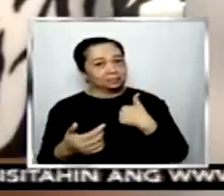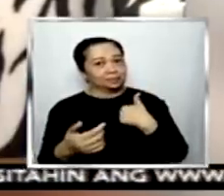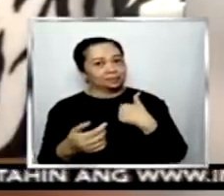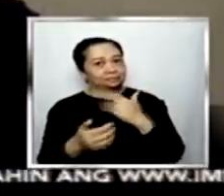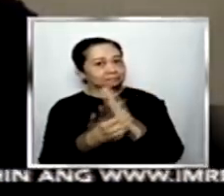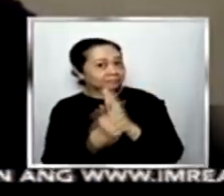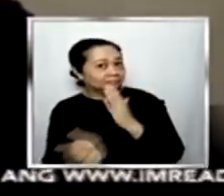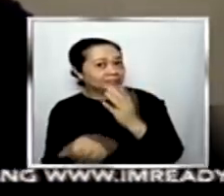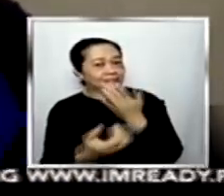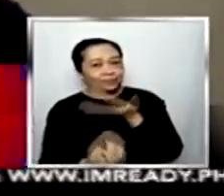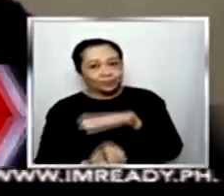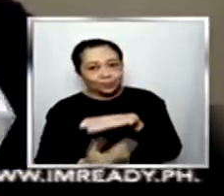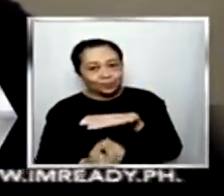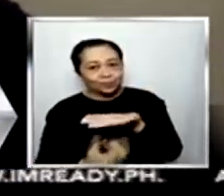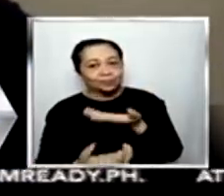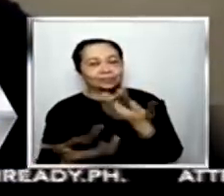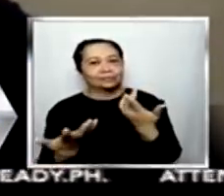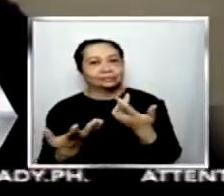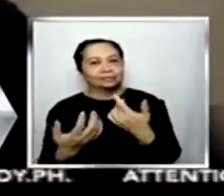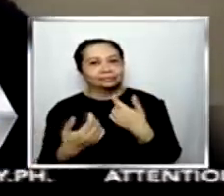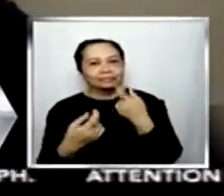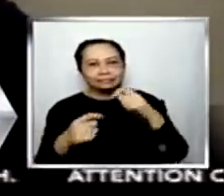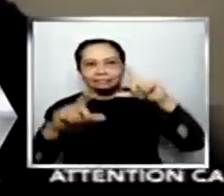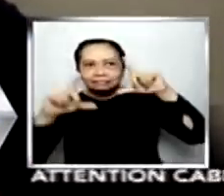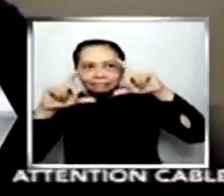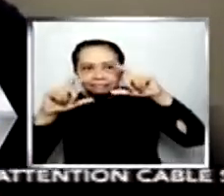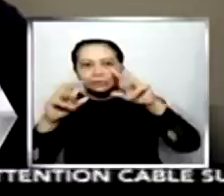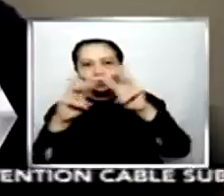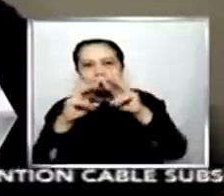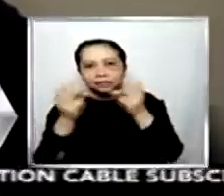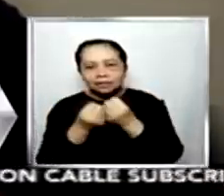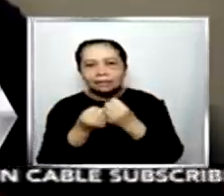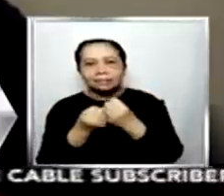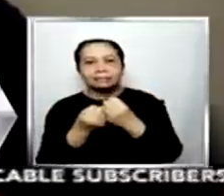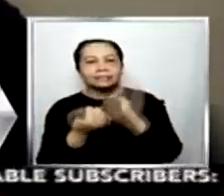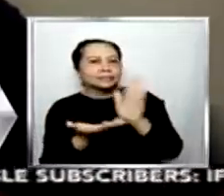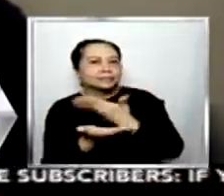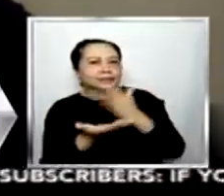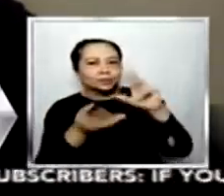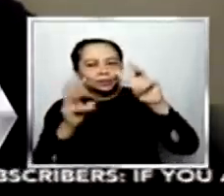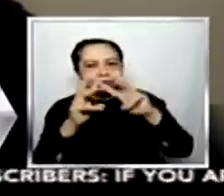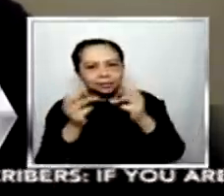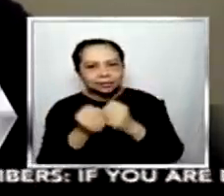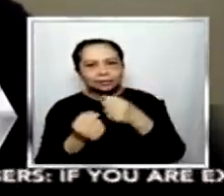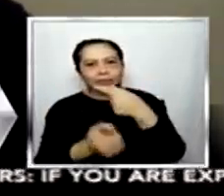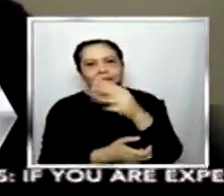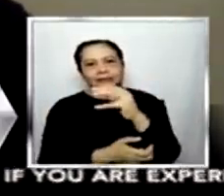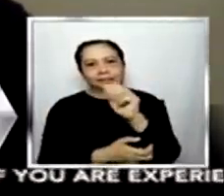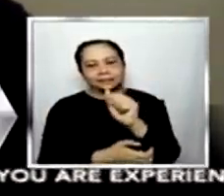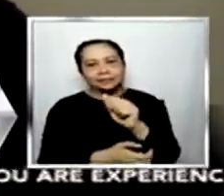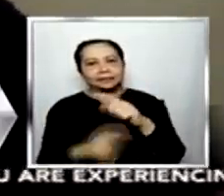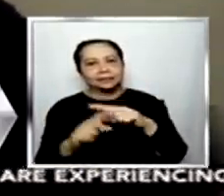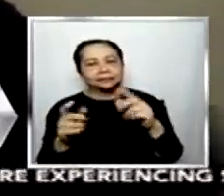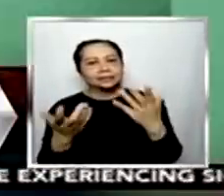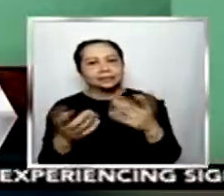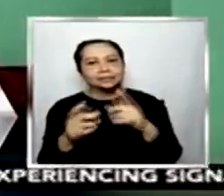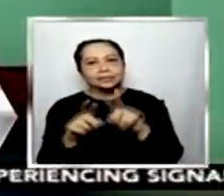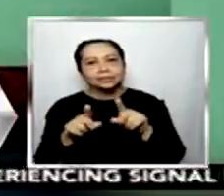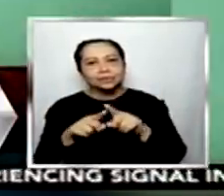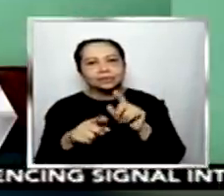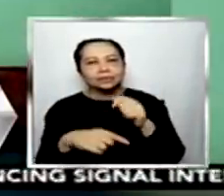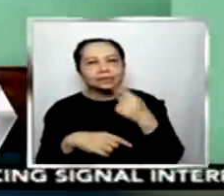pagluluto. Baka... I've been taking photography workshop at singing workshop po with GMA. And yung mga things na yun, parang yun po yung parang bago sa